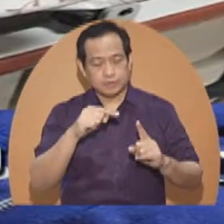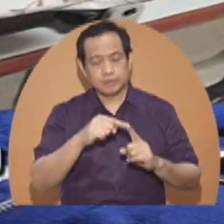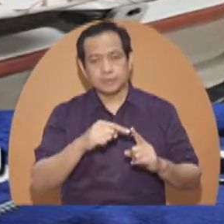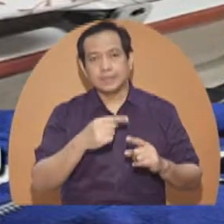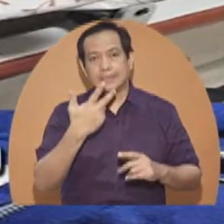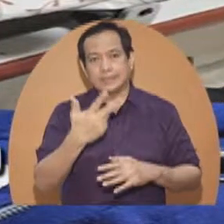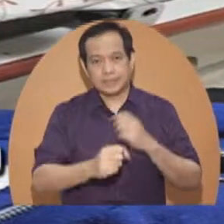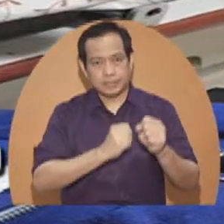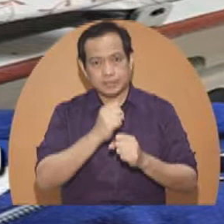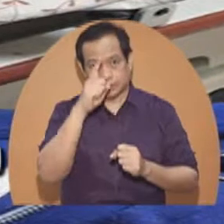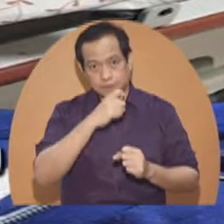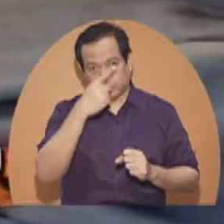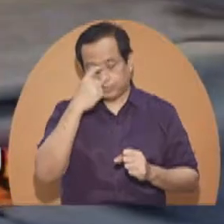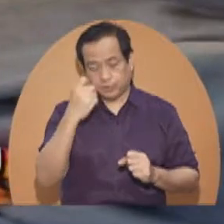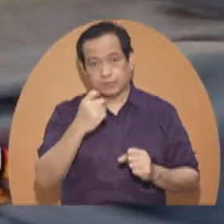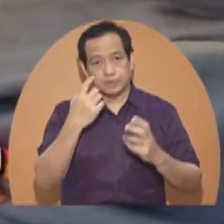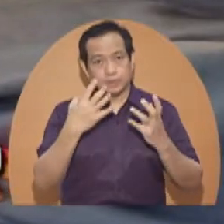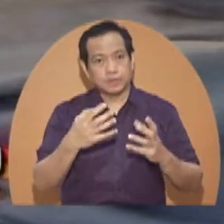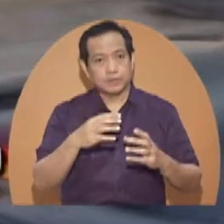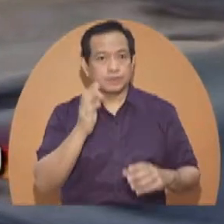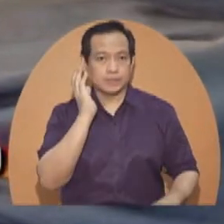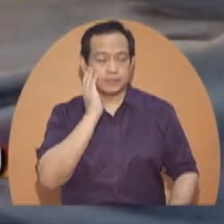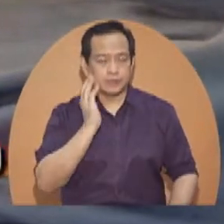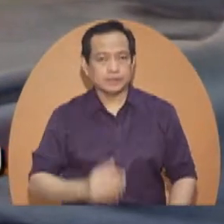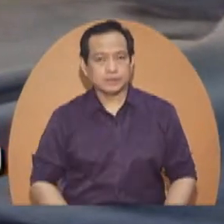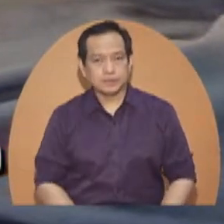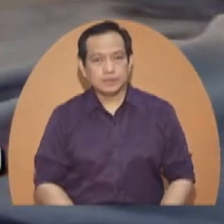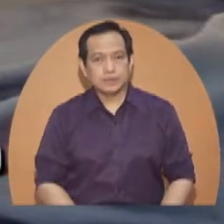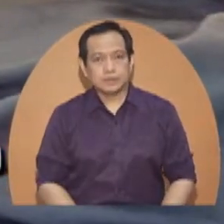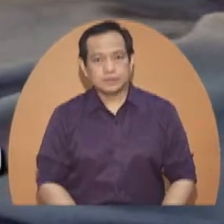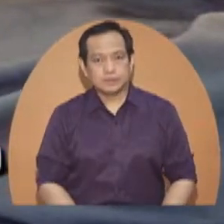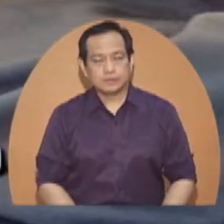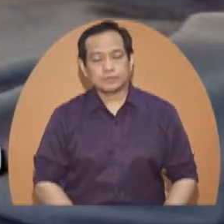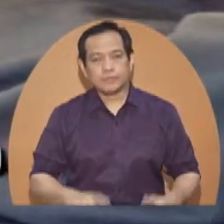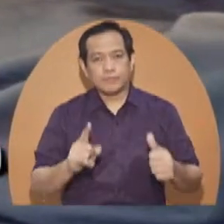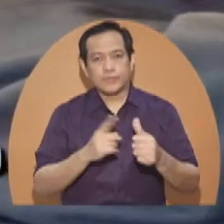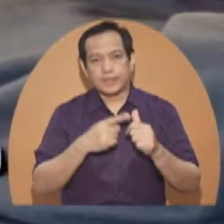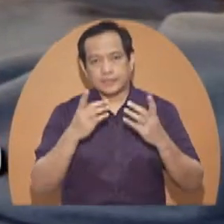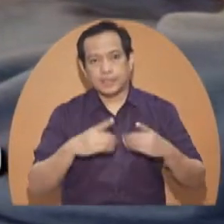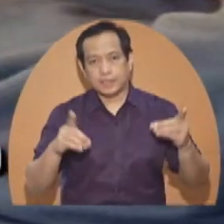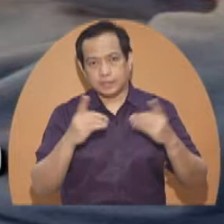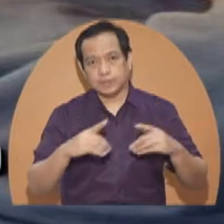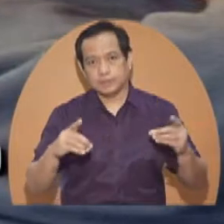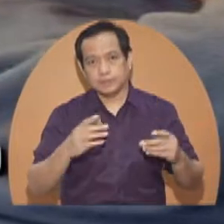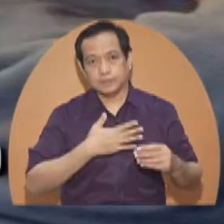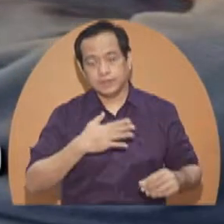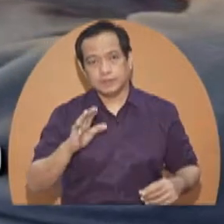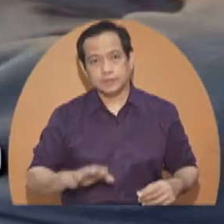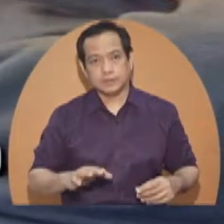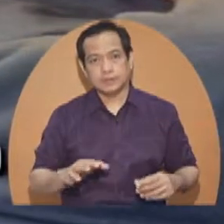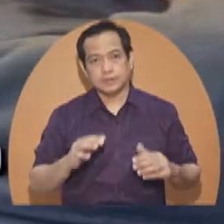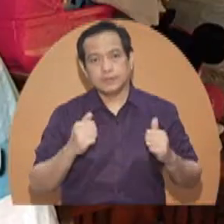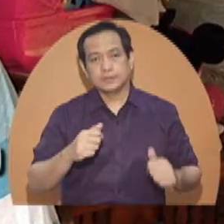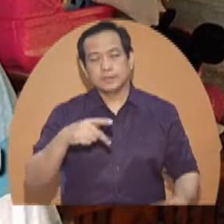noong 3 taong gulang pa lamang ito dahil sa pamamaga sa kanyang pisngi. Yung unang diagnose sa kanya